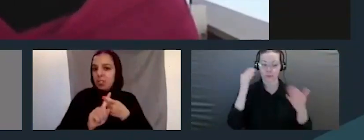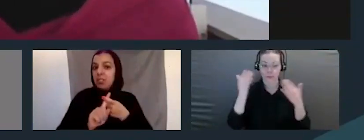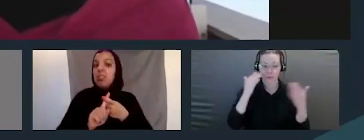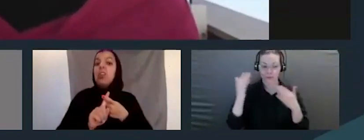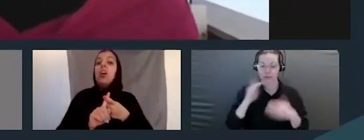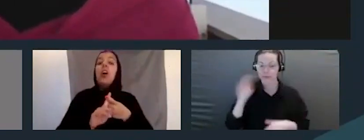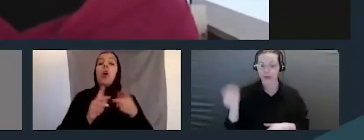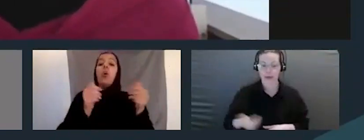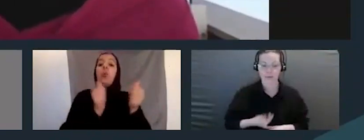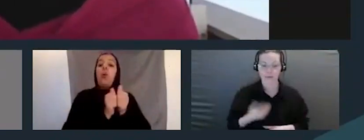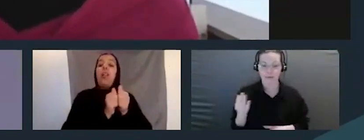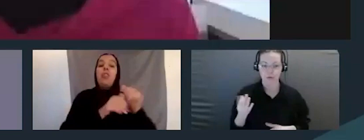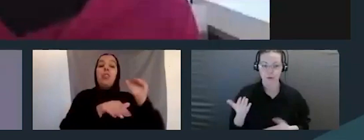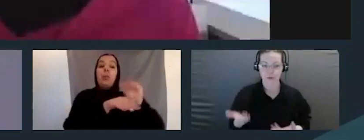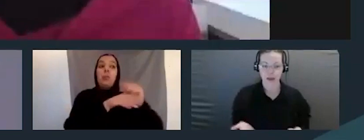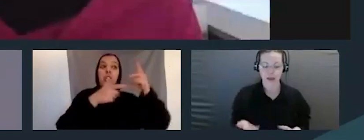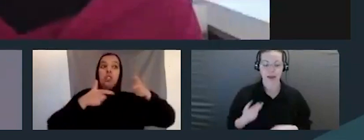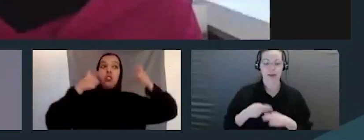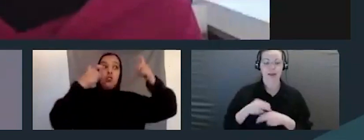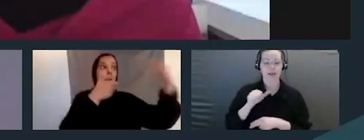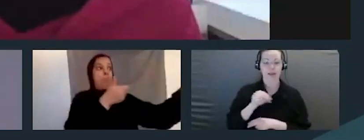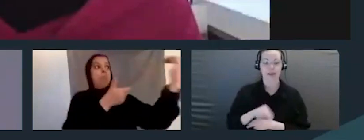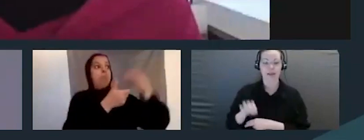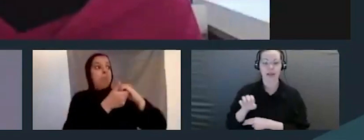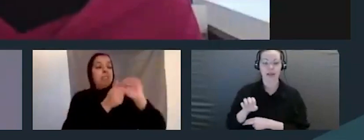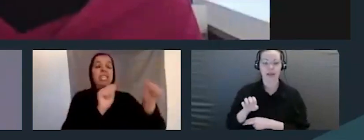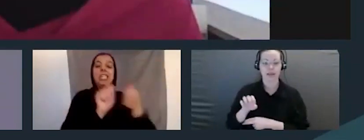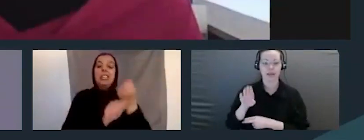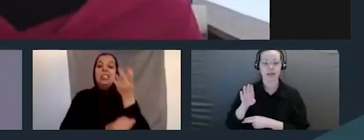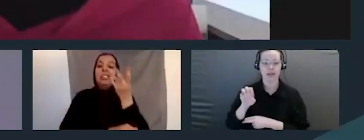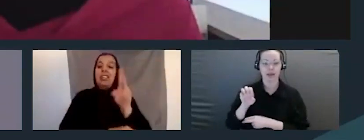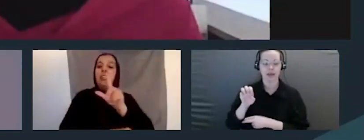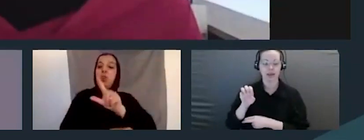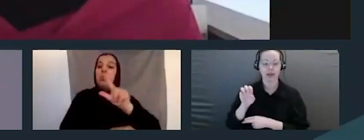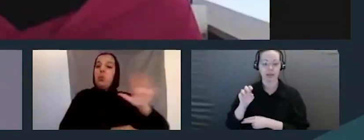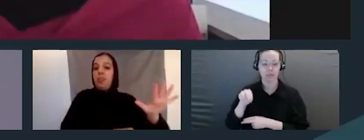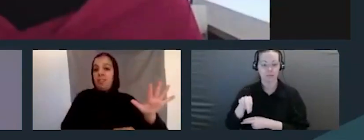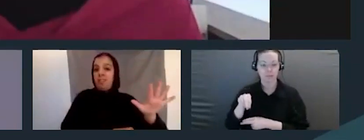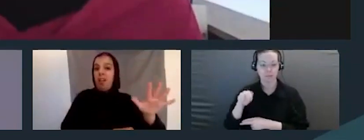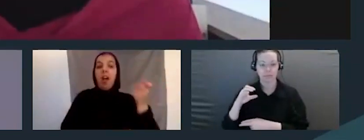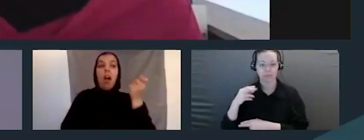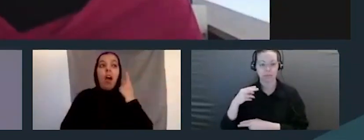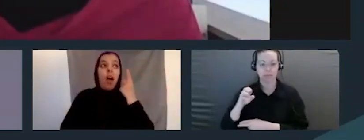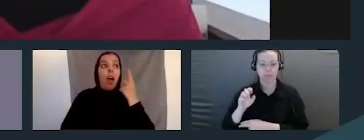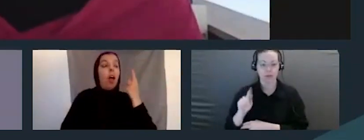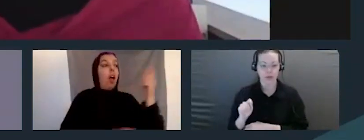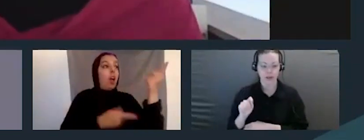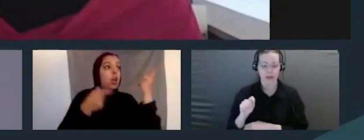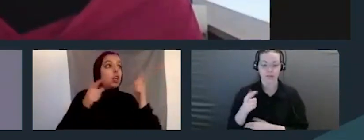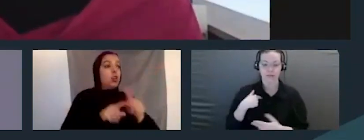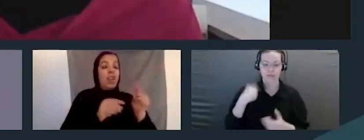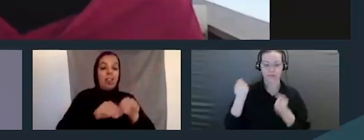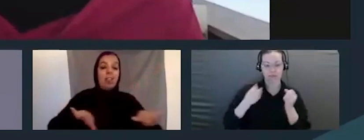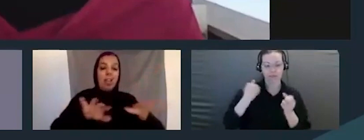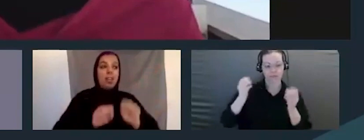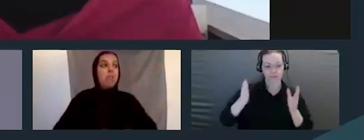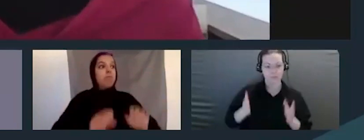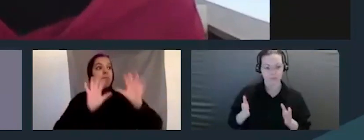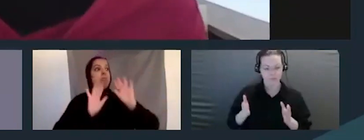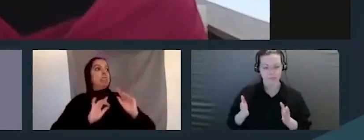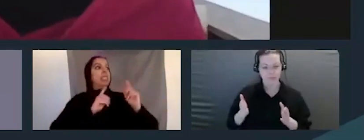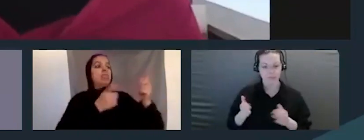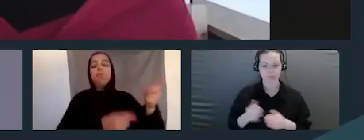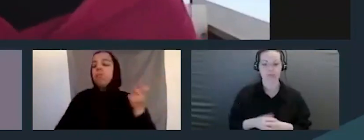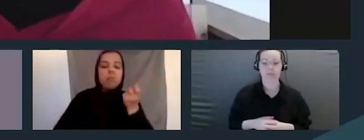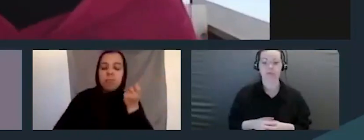en 1725. Les traités n'ont pas abordé la cession des territoires et des ressources, mais ont offert